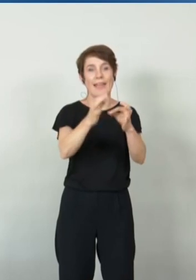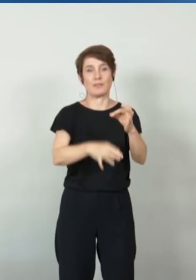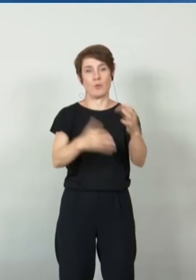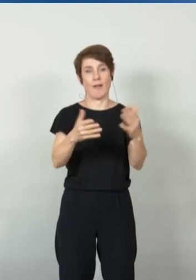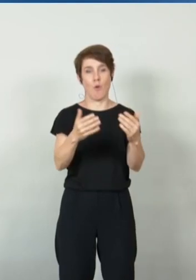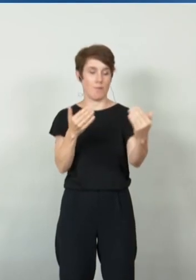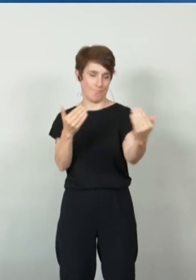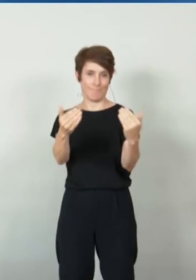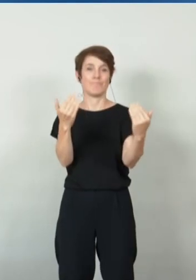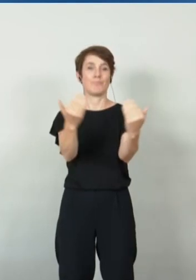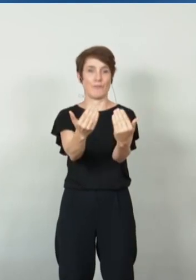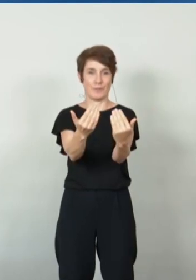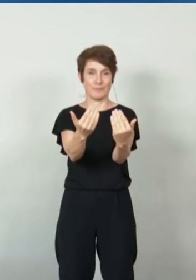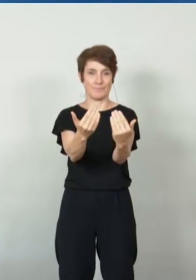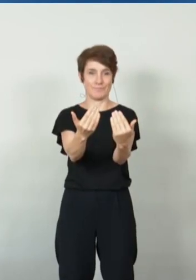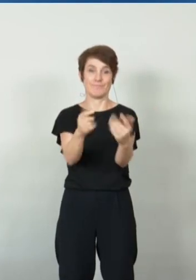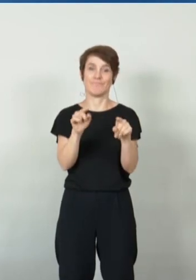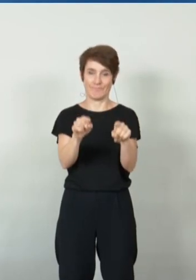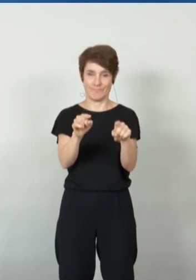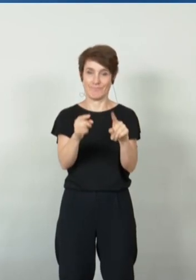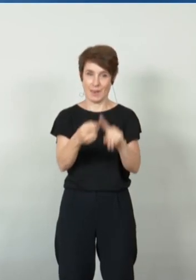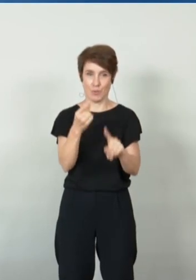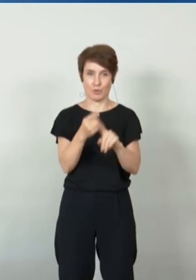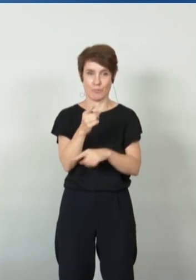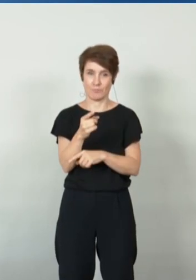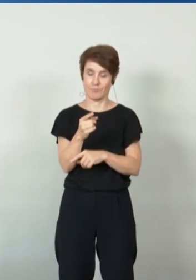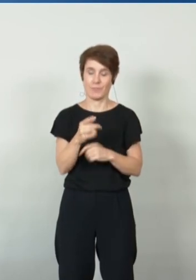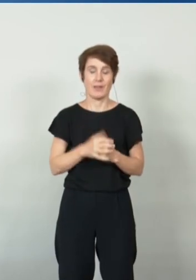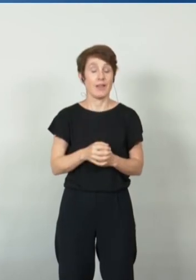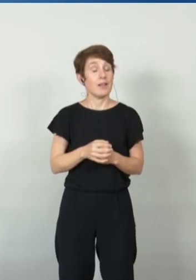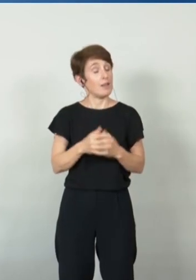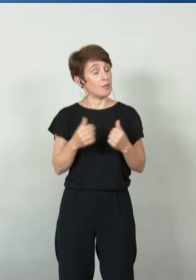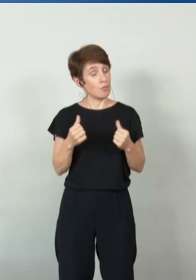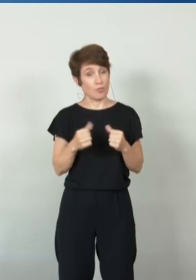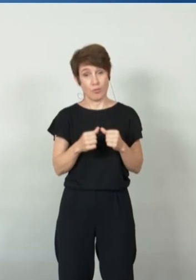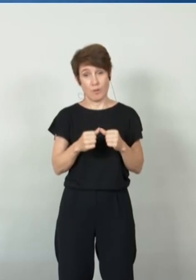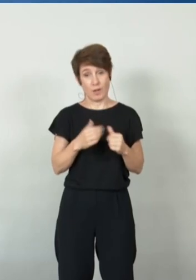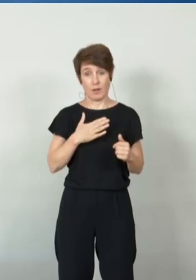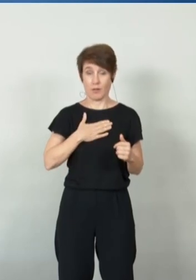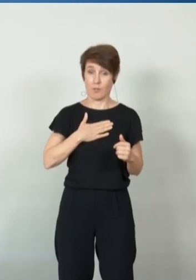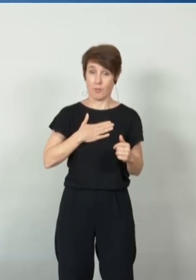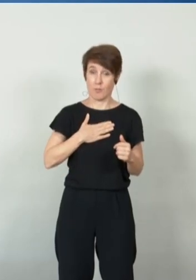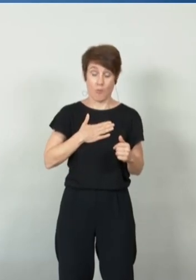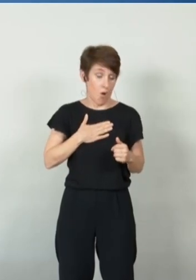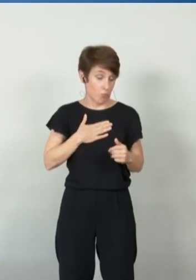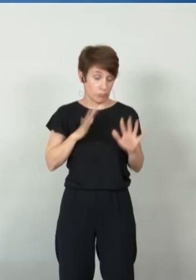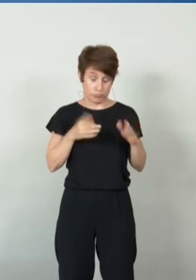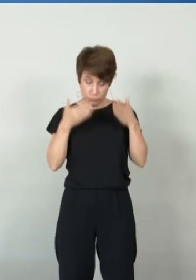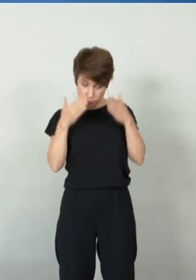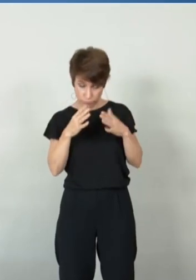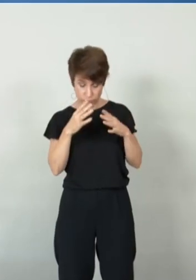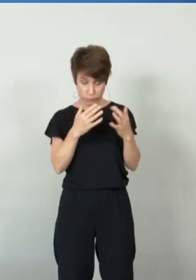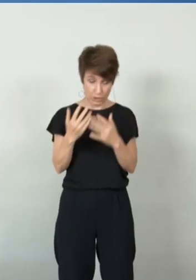et voilà nous continuons de le faire et je me permets peut-être de façon extrêmement administrative de dire que jusqu'à